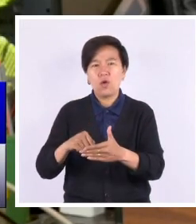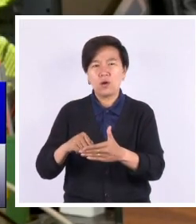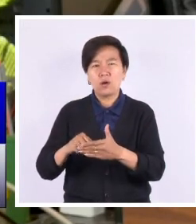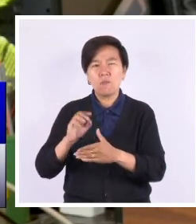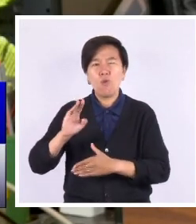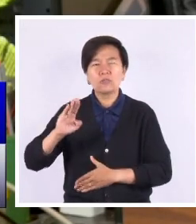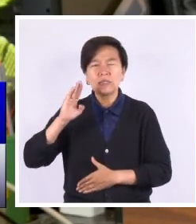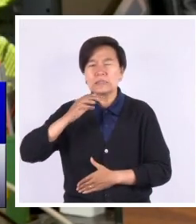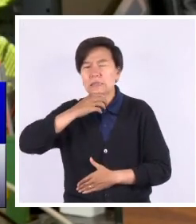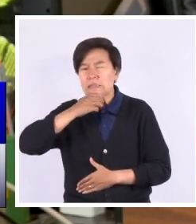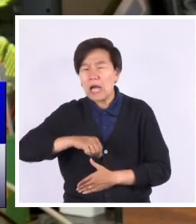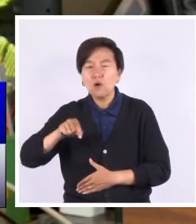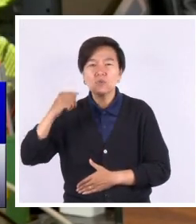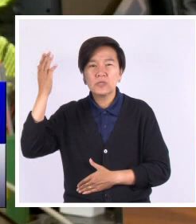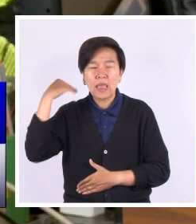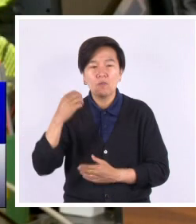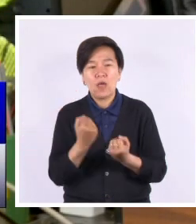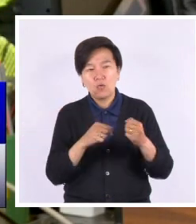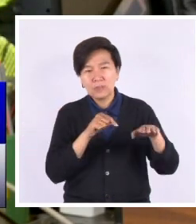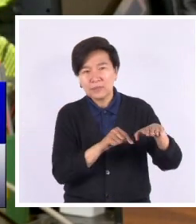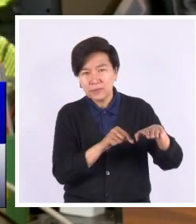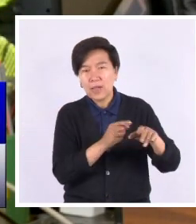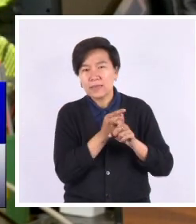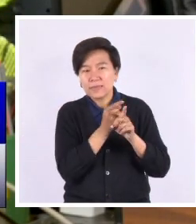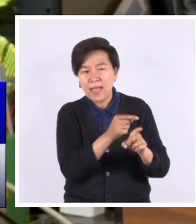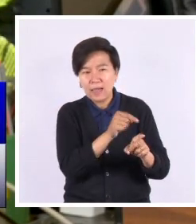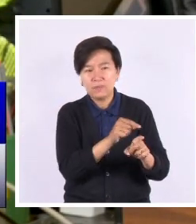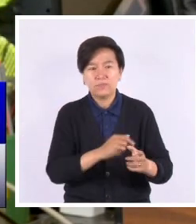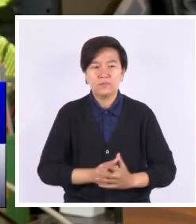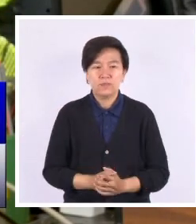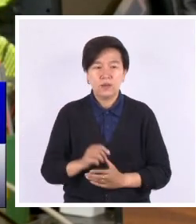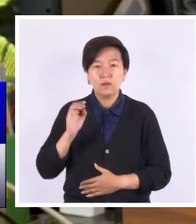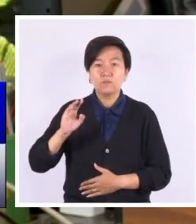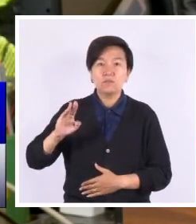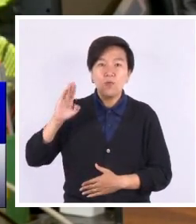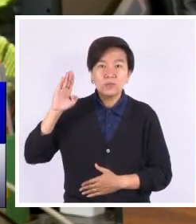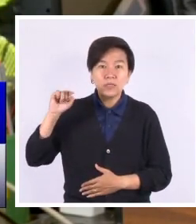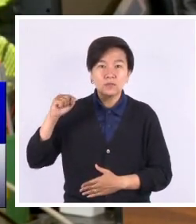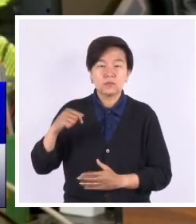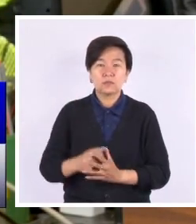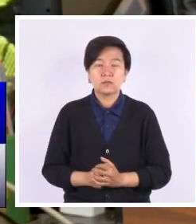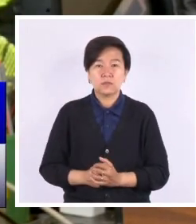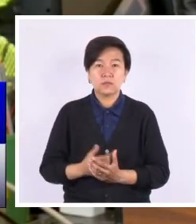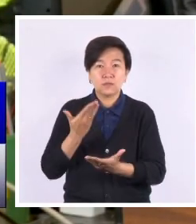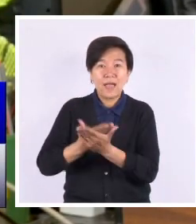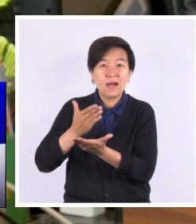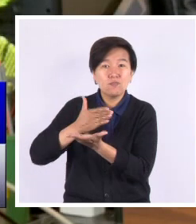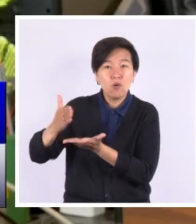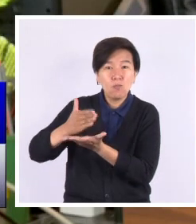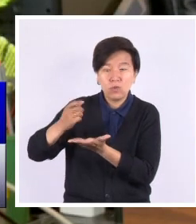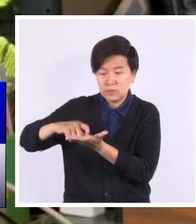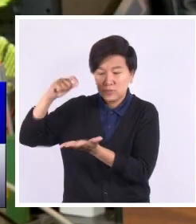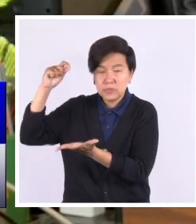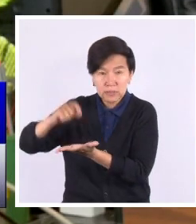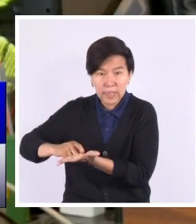ะครับเพื่อติดตามรถหรืออาจจะเป็นของไฟแนนซ์ที่มีการทำสัญญากันแ